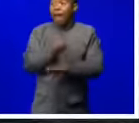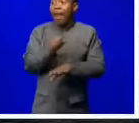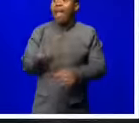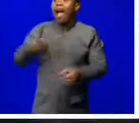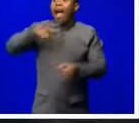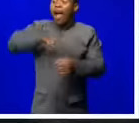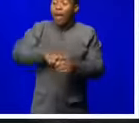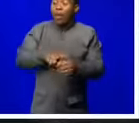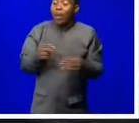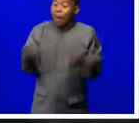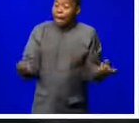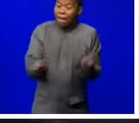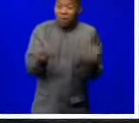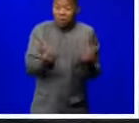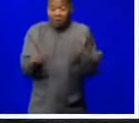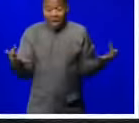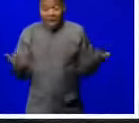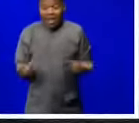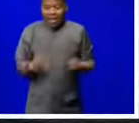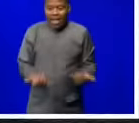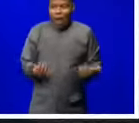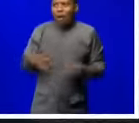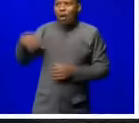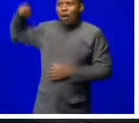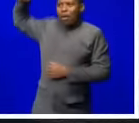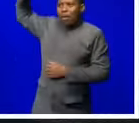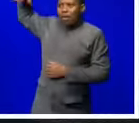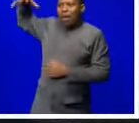njengoba sivele siningi sesivele sinayo igesi.